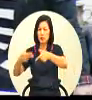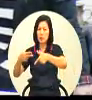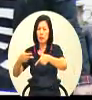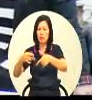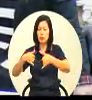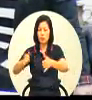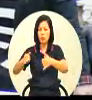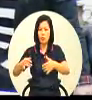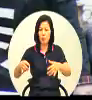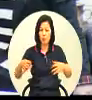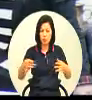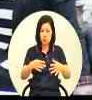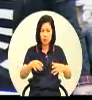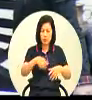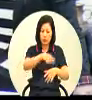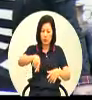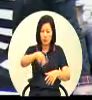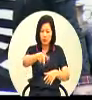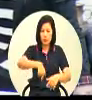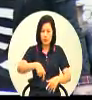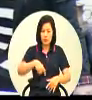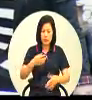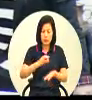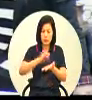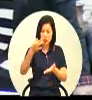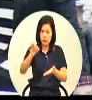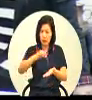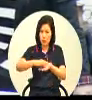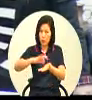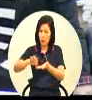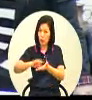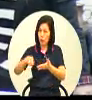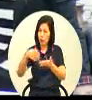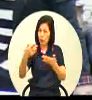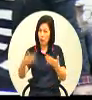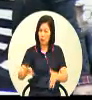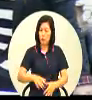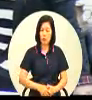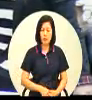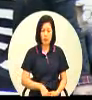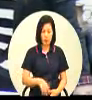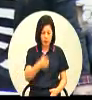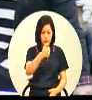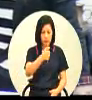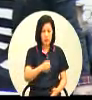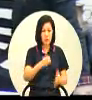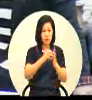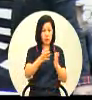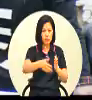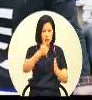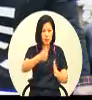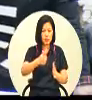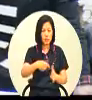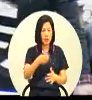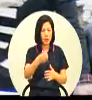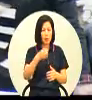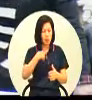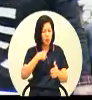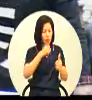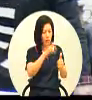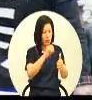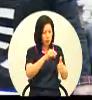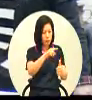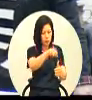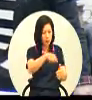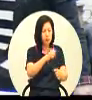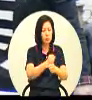了发现，哎，这个花的经费需要比较多，因为啊，我也感谢我们的局长有接受本席的建言，在这个